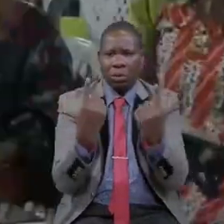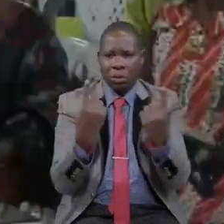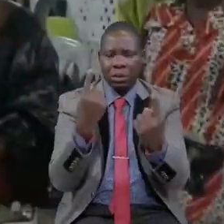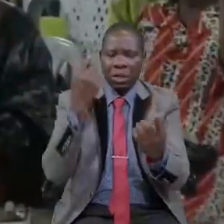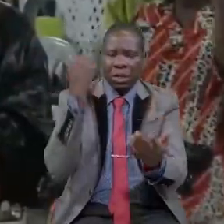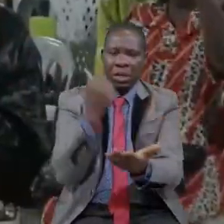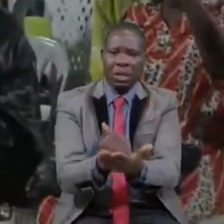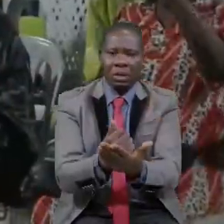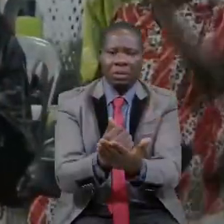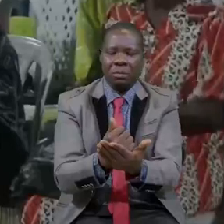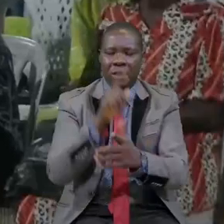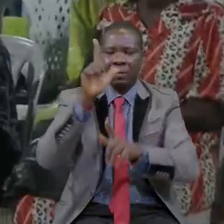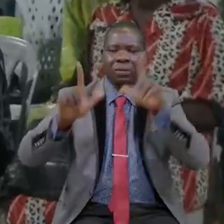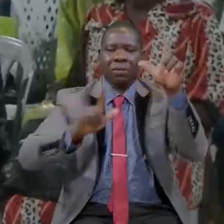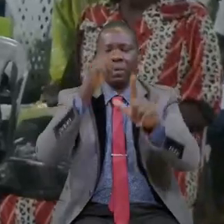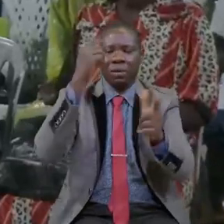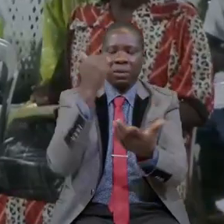Amen!